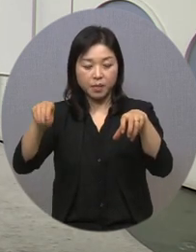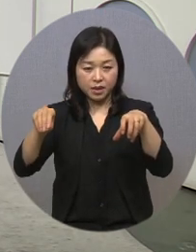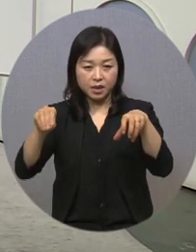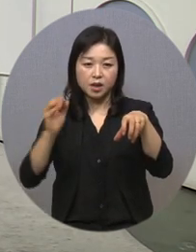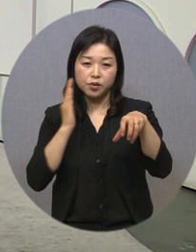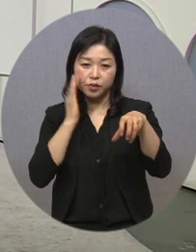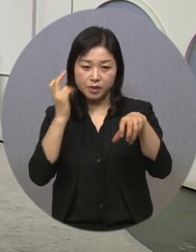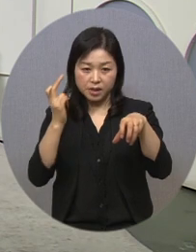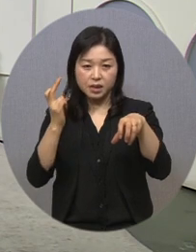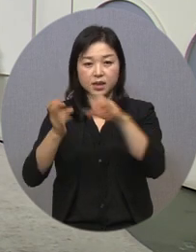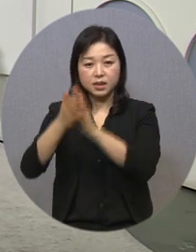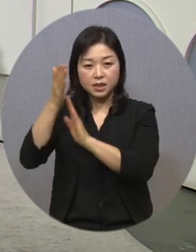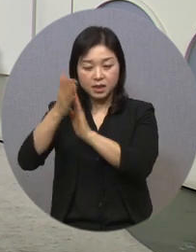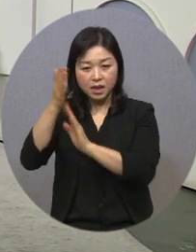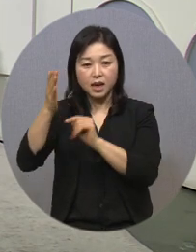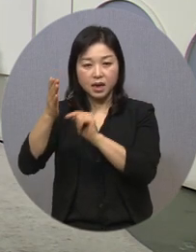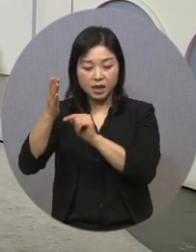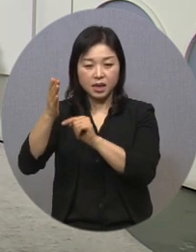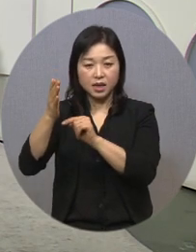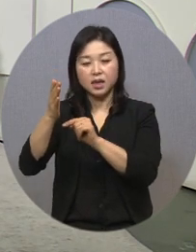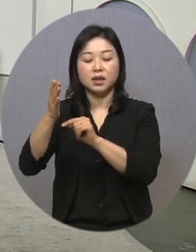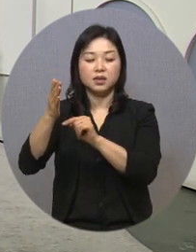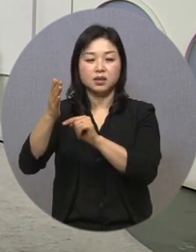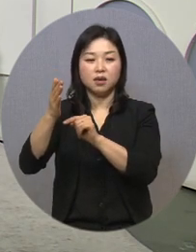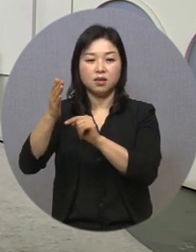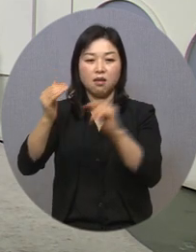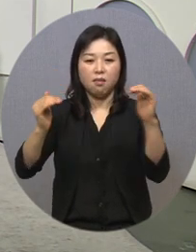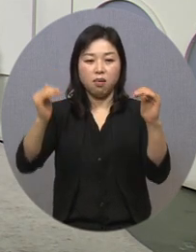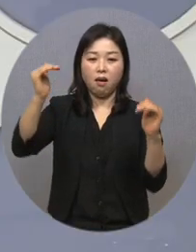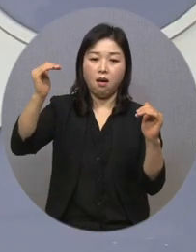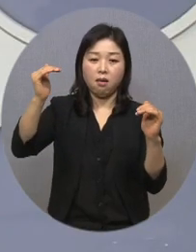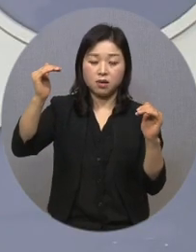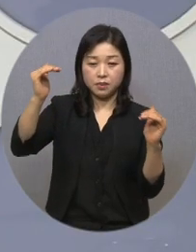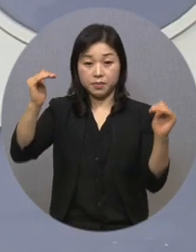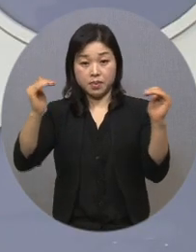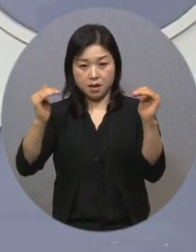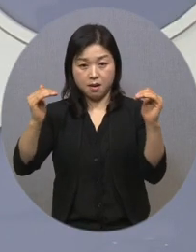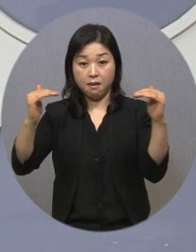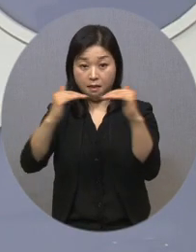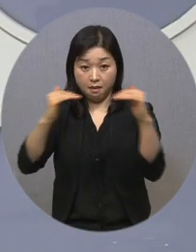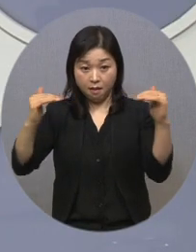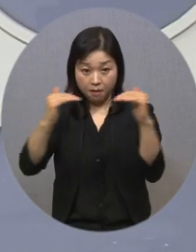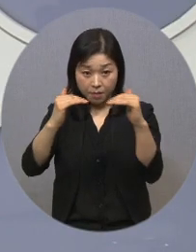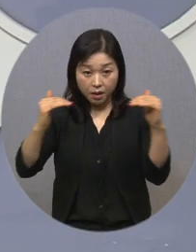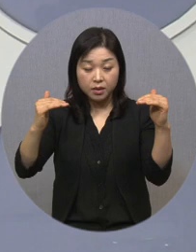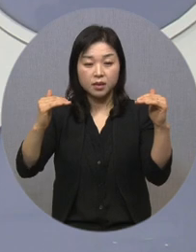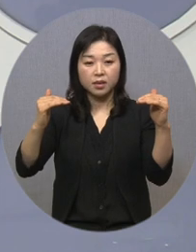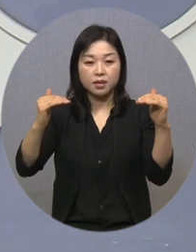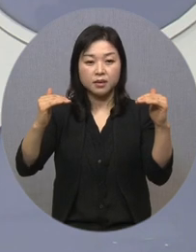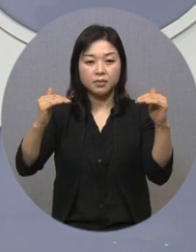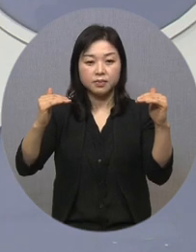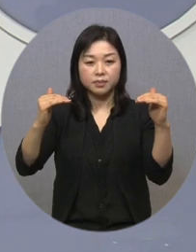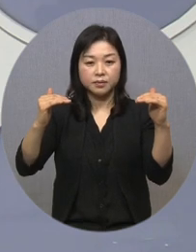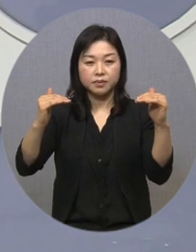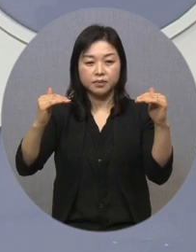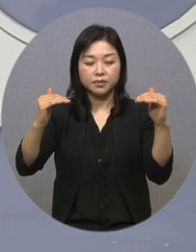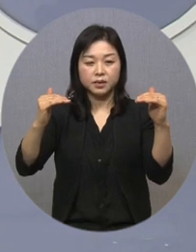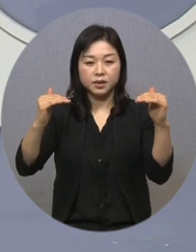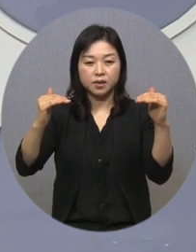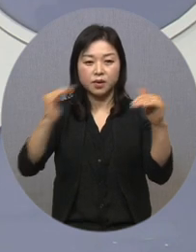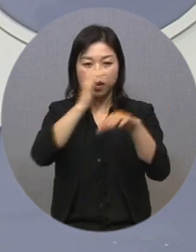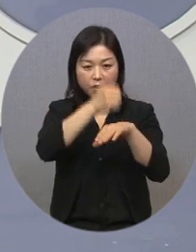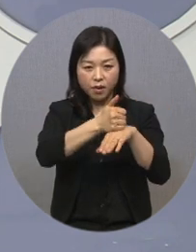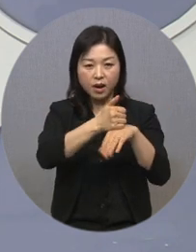115만인 울산시와의 역전 현상들이 바로 잡히면 이 바로 잡힘으로 인해서 오는